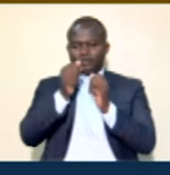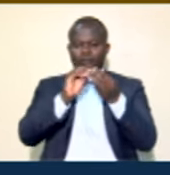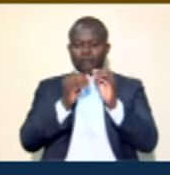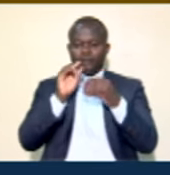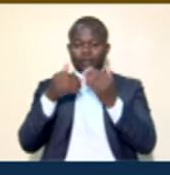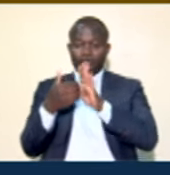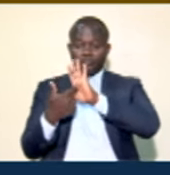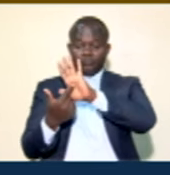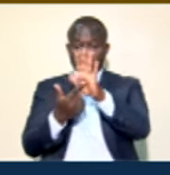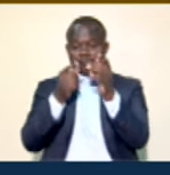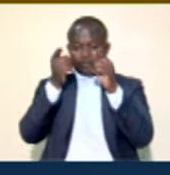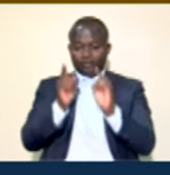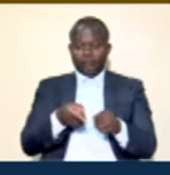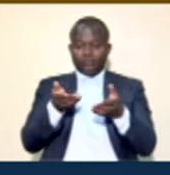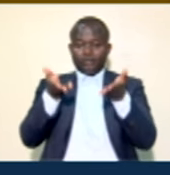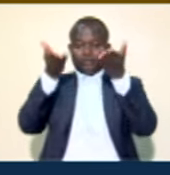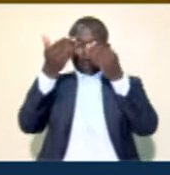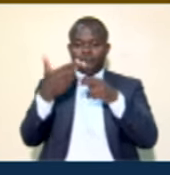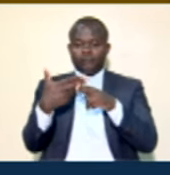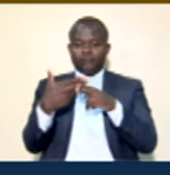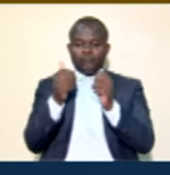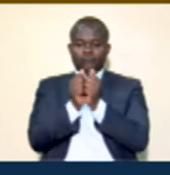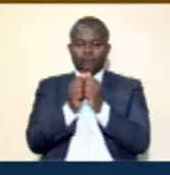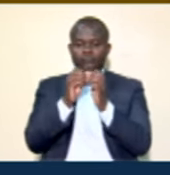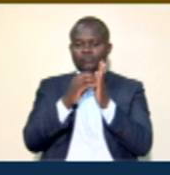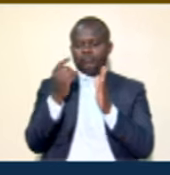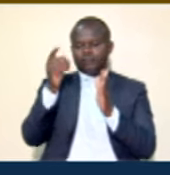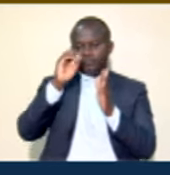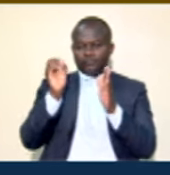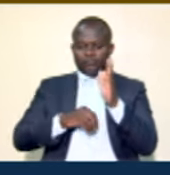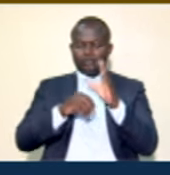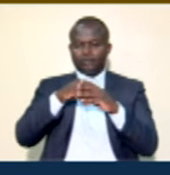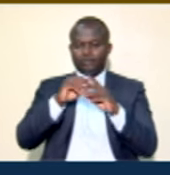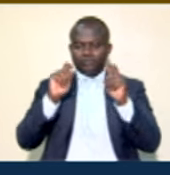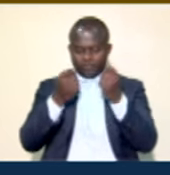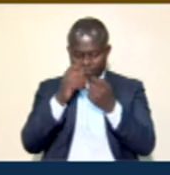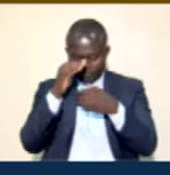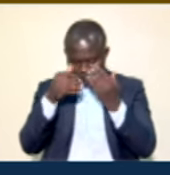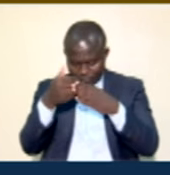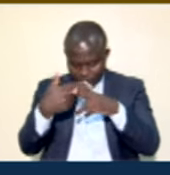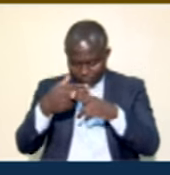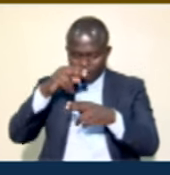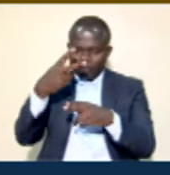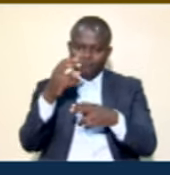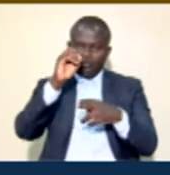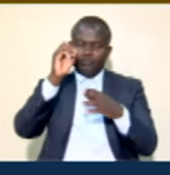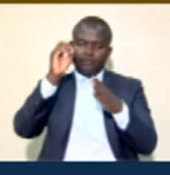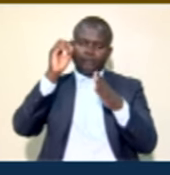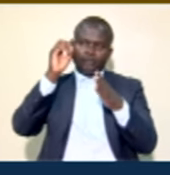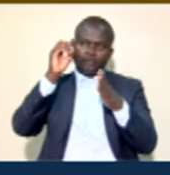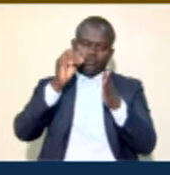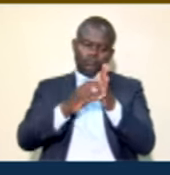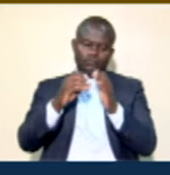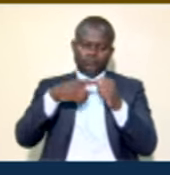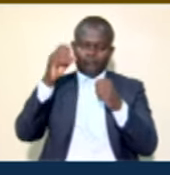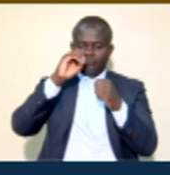mibare ikaba yarasangaga izamuka rya 10.1% mu gihembwe cya gatatu, 26% mu gihembwe cya